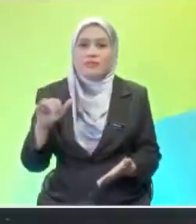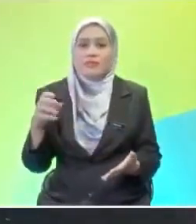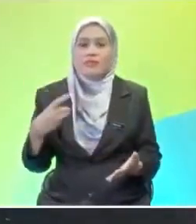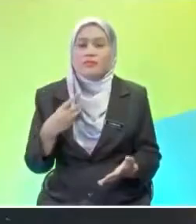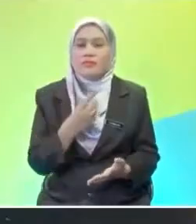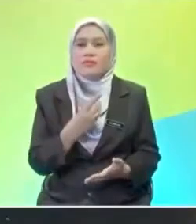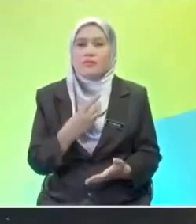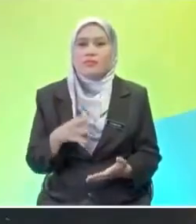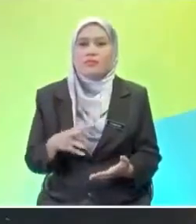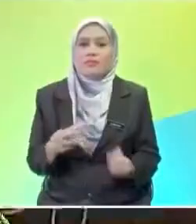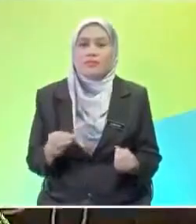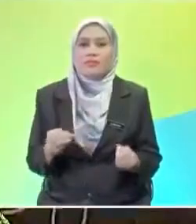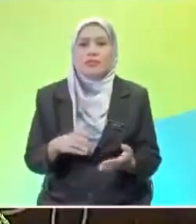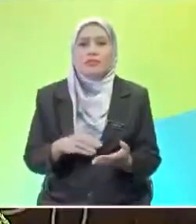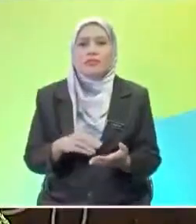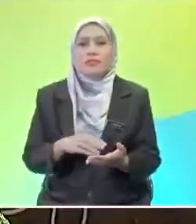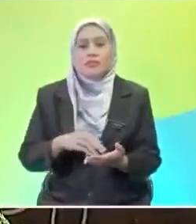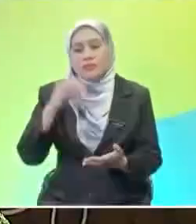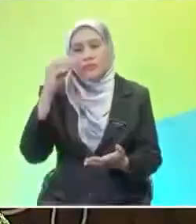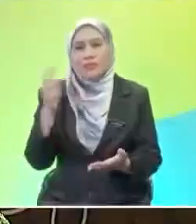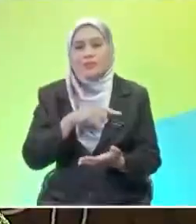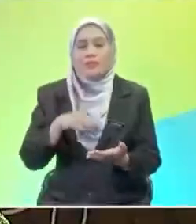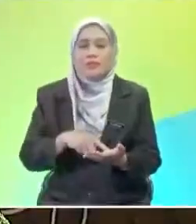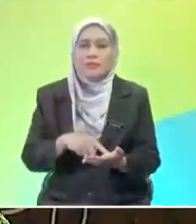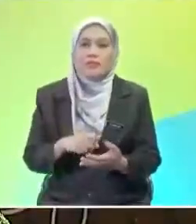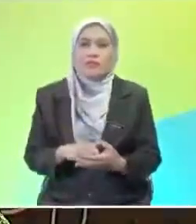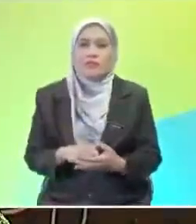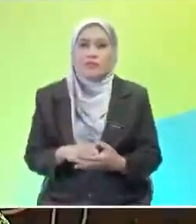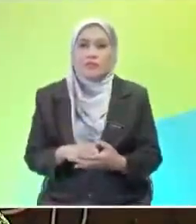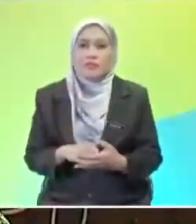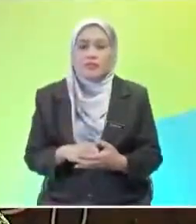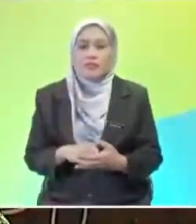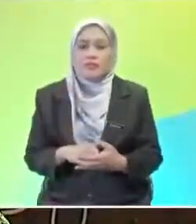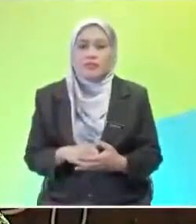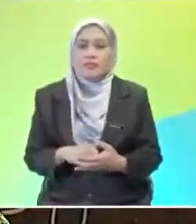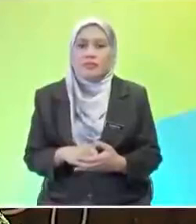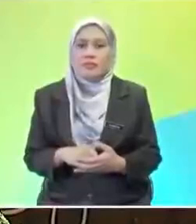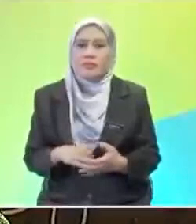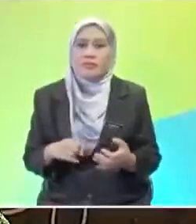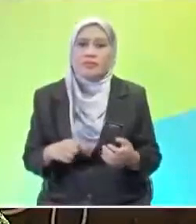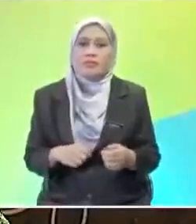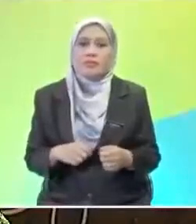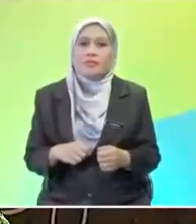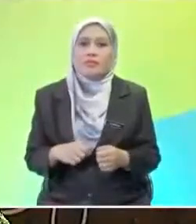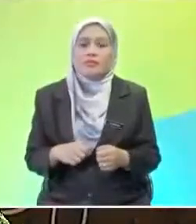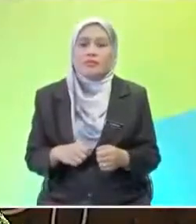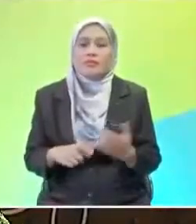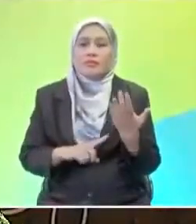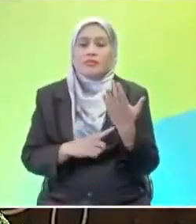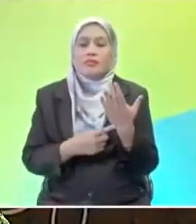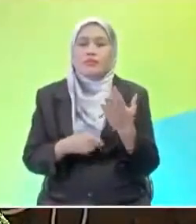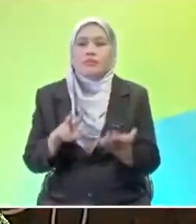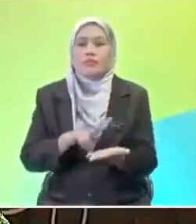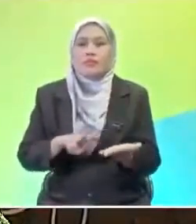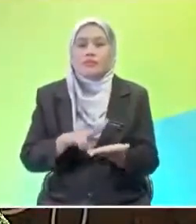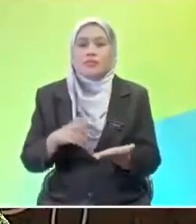ini Cikgu? Okey. Baiklah murid-murid. Kalau terbentar tadi pada awal studio video tadi. Okey. Kamu dah lihat sebuah video. Jadi